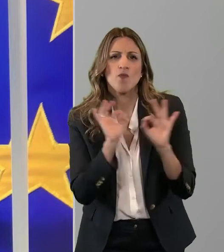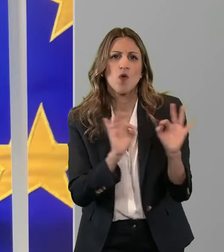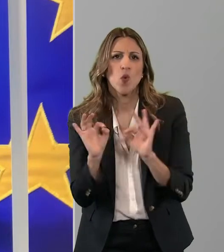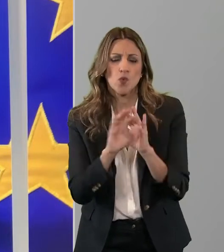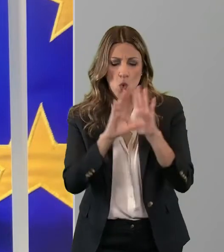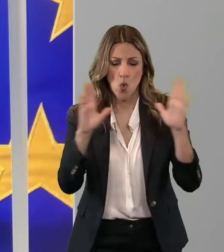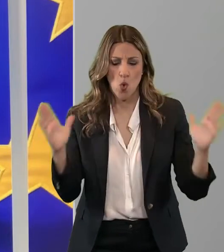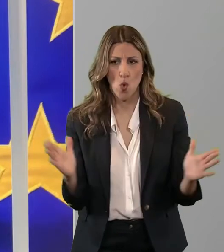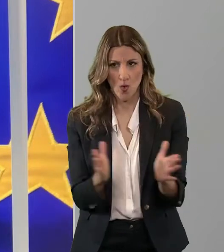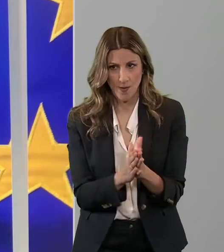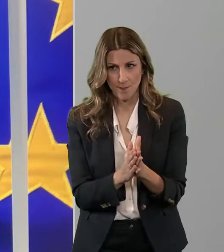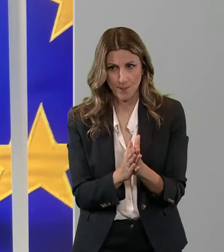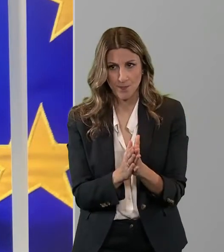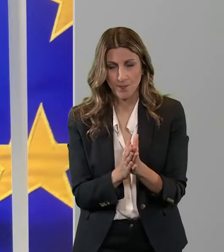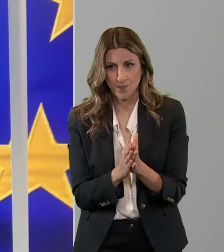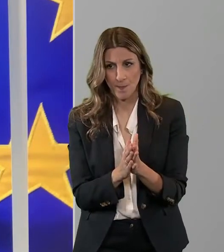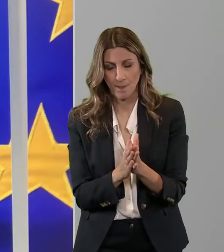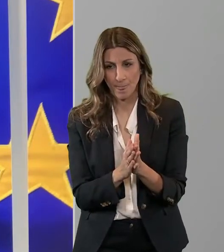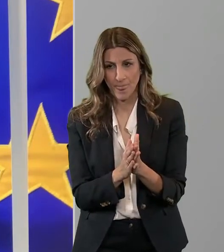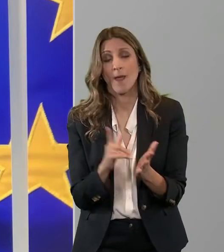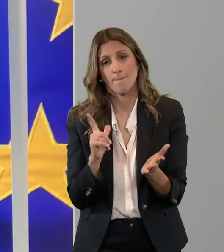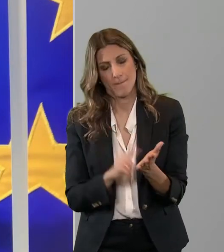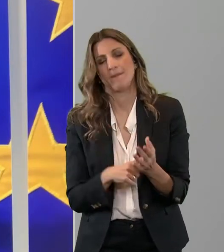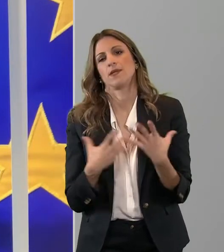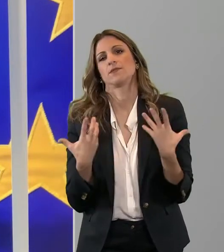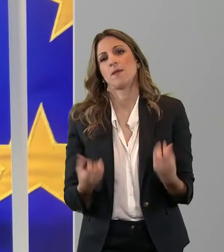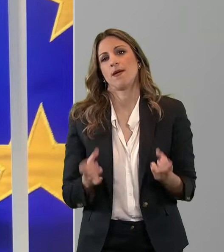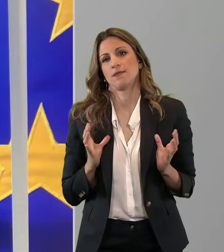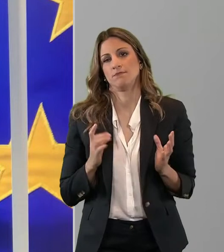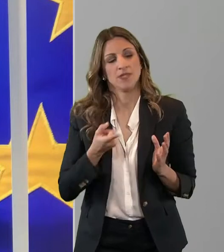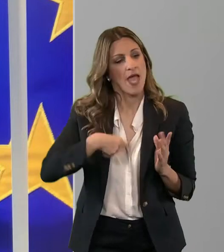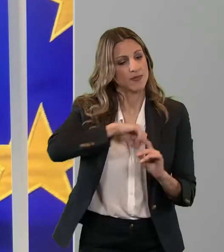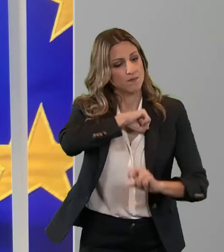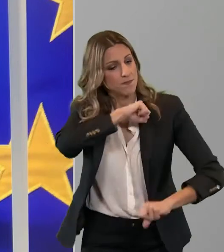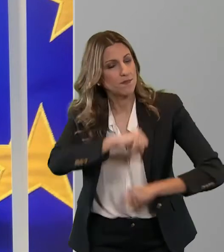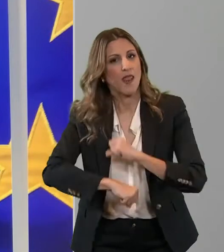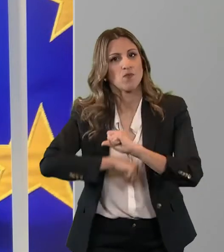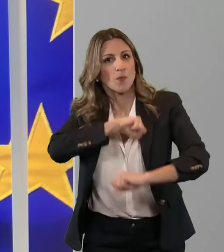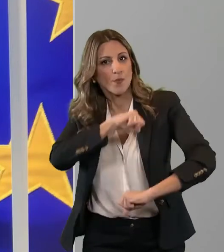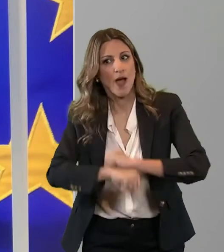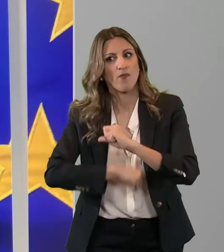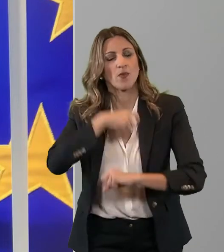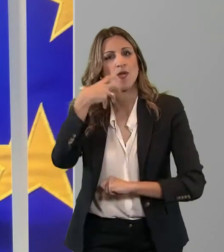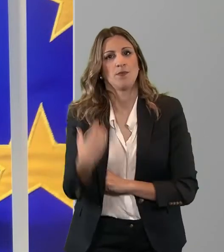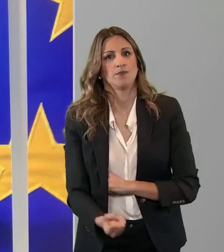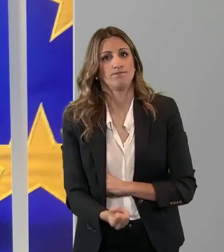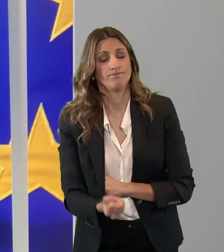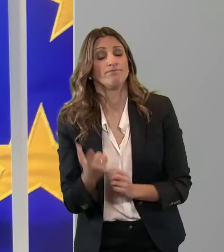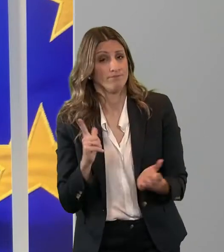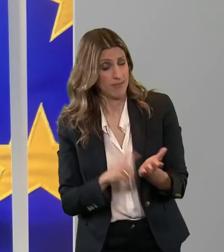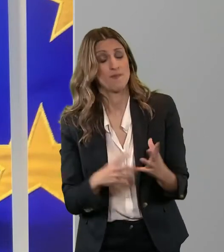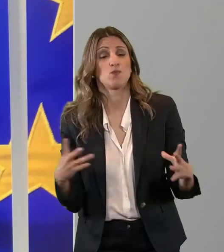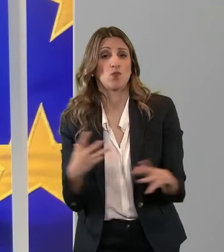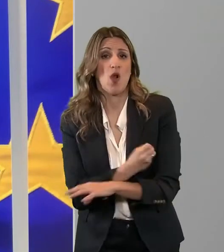με μια οικονομικά και κοινωνικά βιώσιμη προσπάθεια είναι απαραίτητο στοιχείο για να μην χάσουμε το τρένο